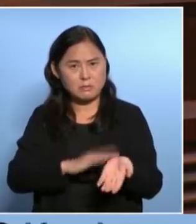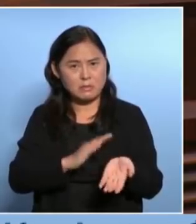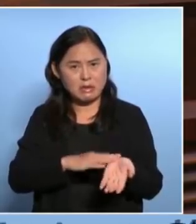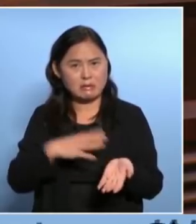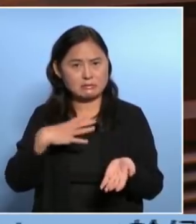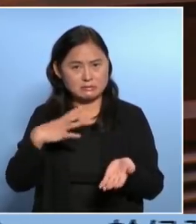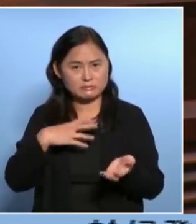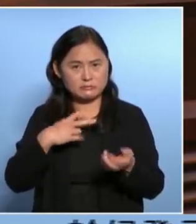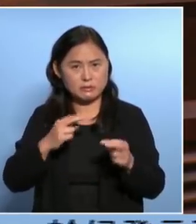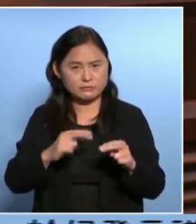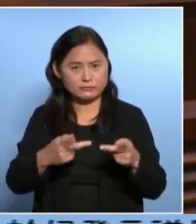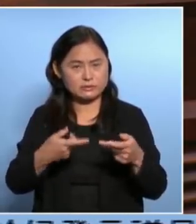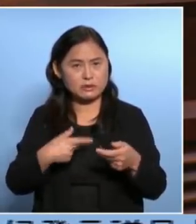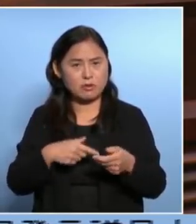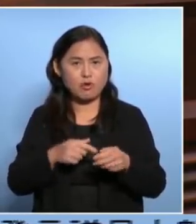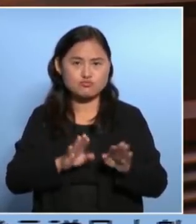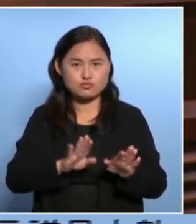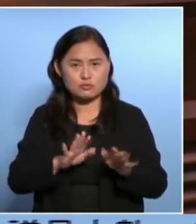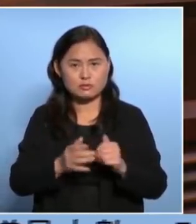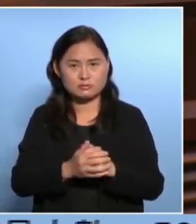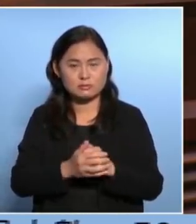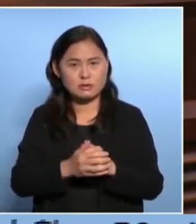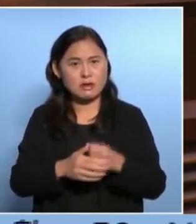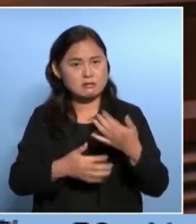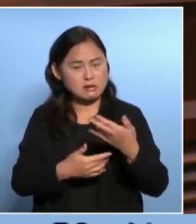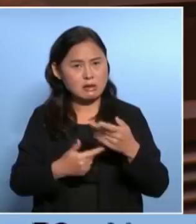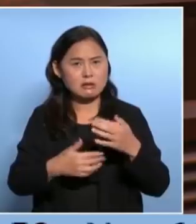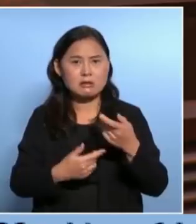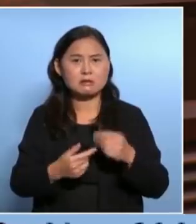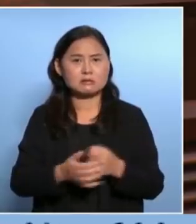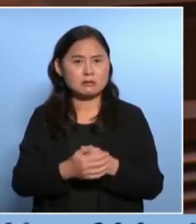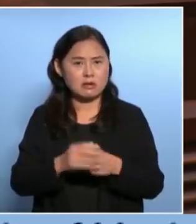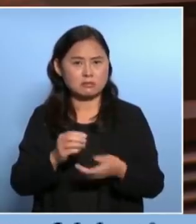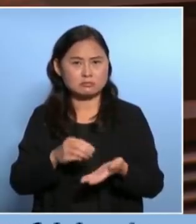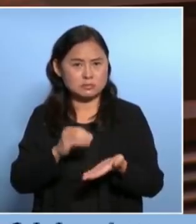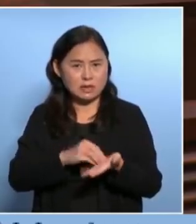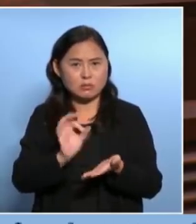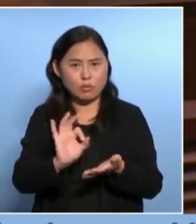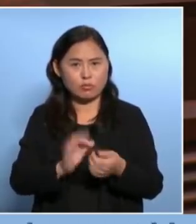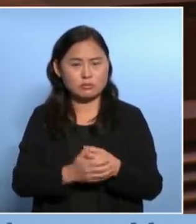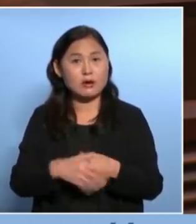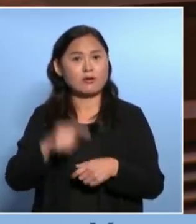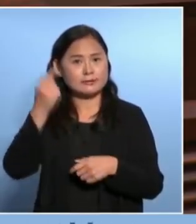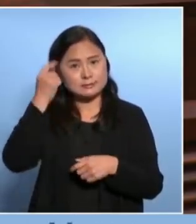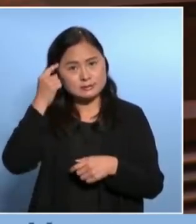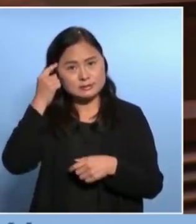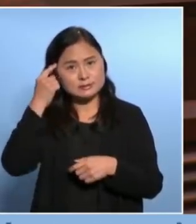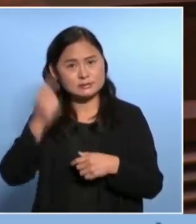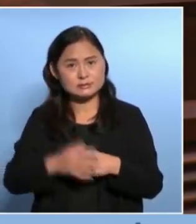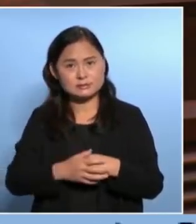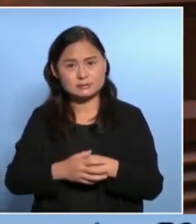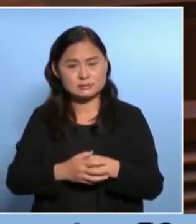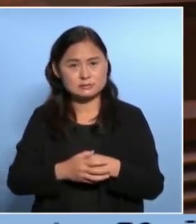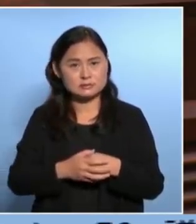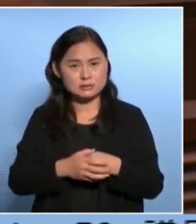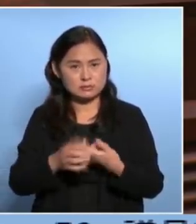理的，所以很難說是有一個正確的日期，但是在我們知道的時候，我們已經是